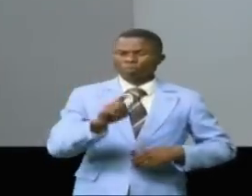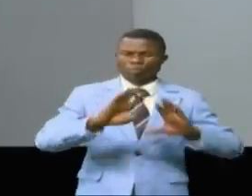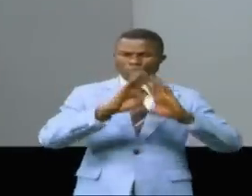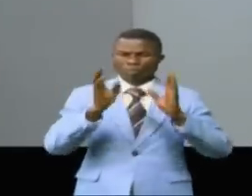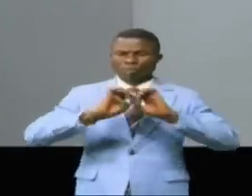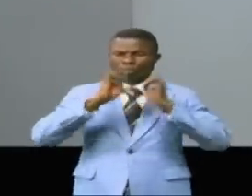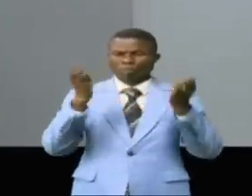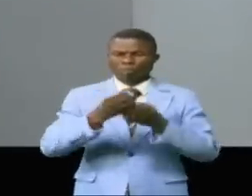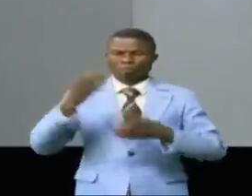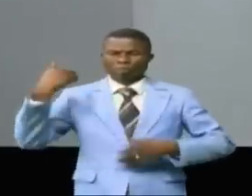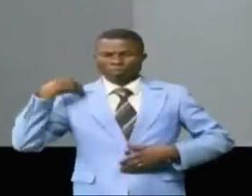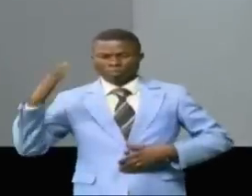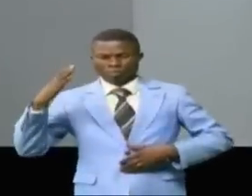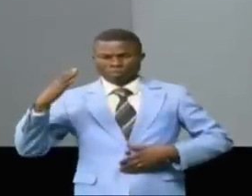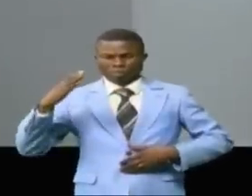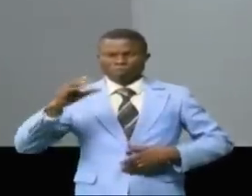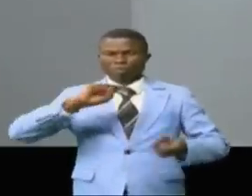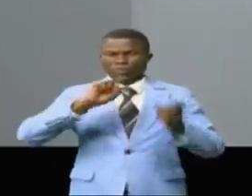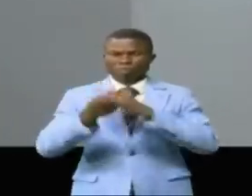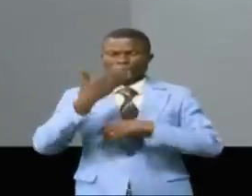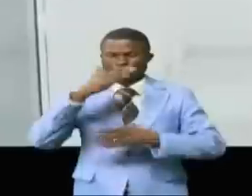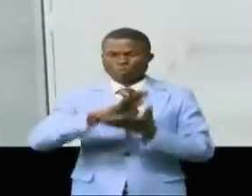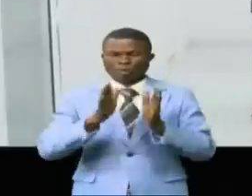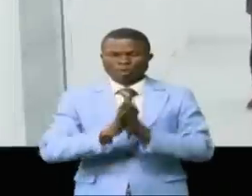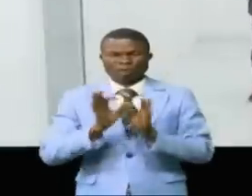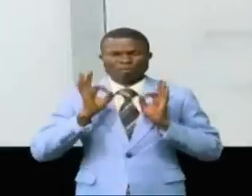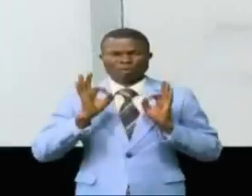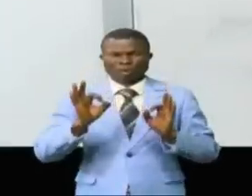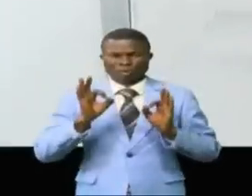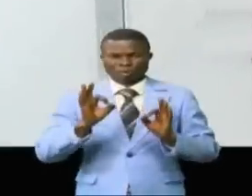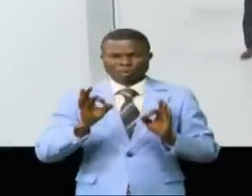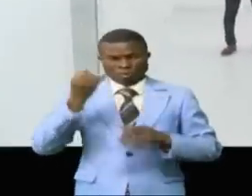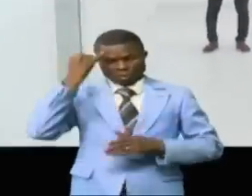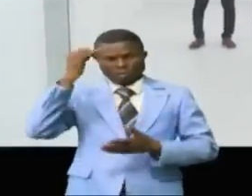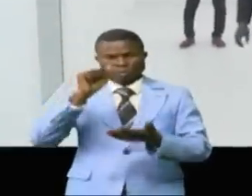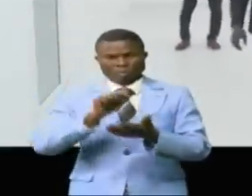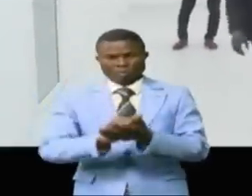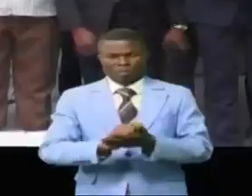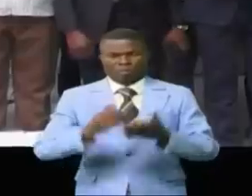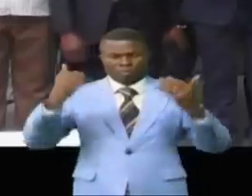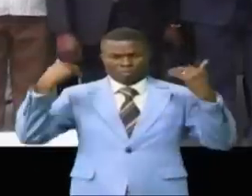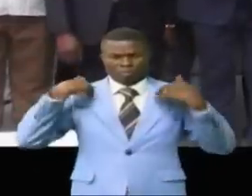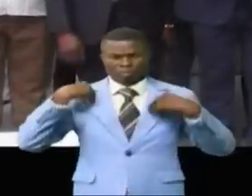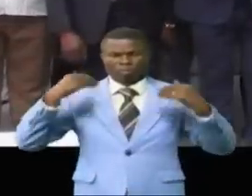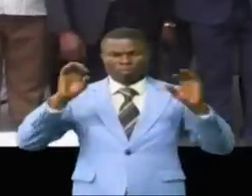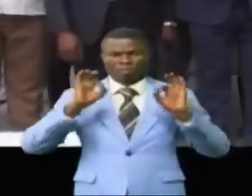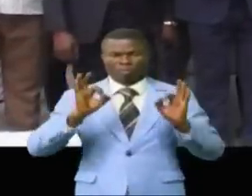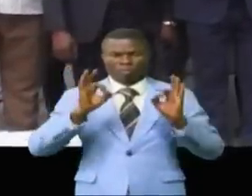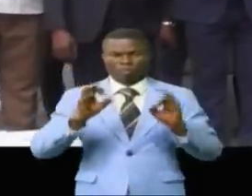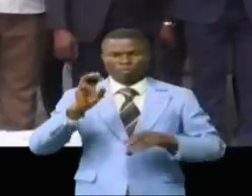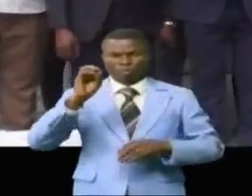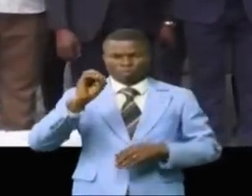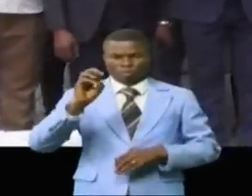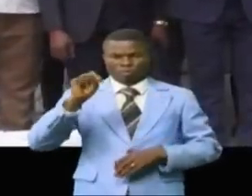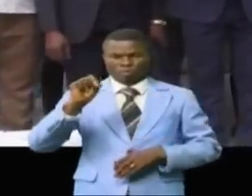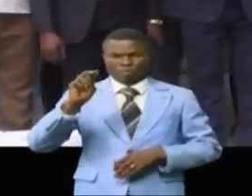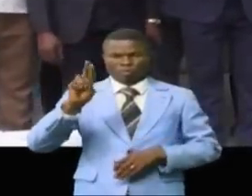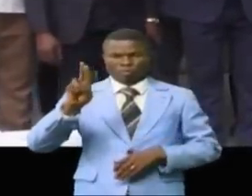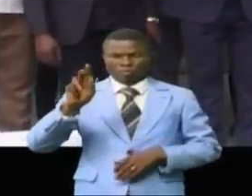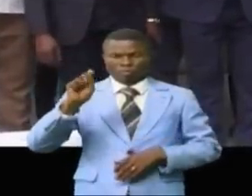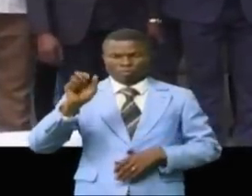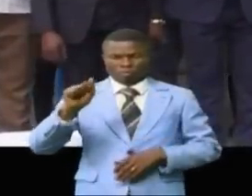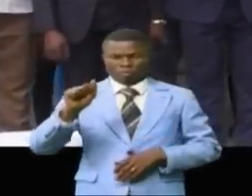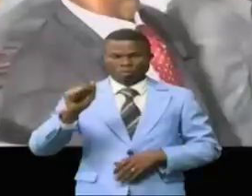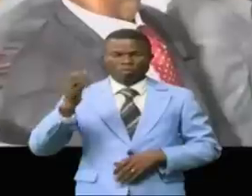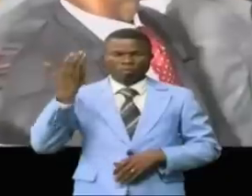entreprises publiques de moderniser leurs centres de santé. C'est dans cette optique que le nouveau comité de gestion de l'ONATRA, dirigé par